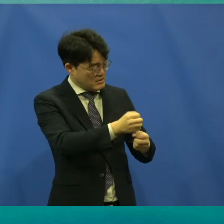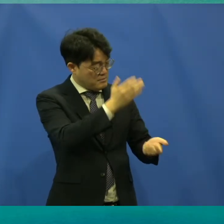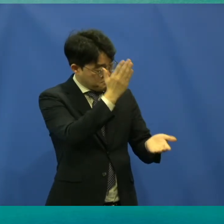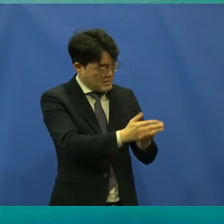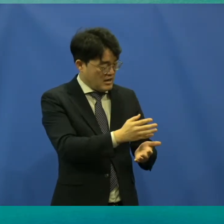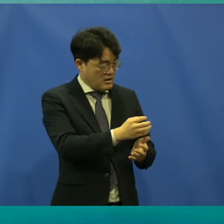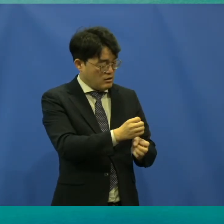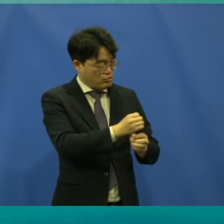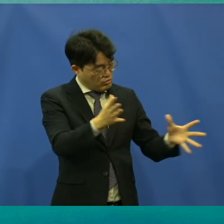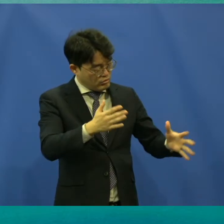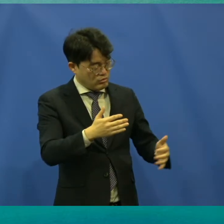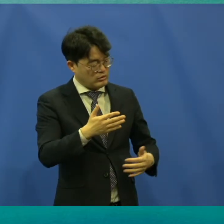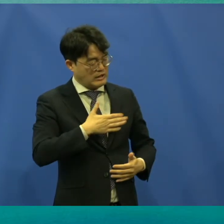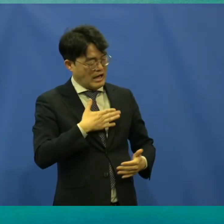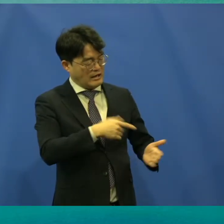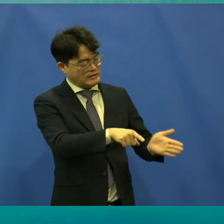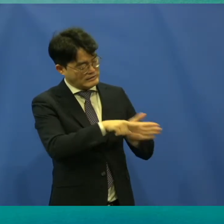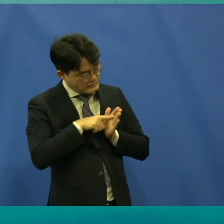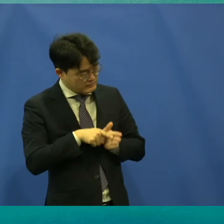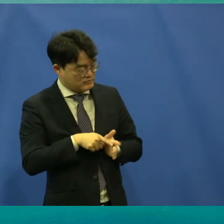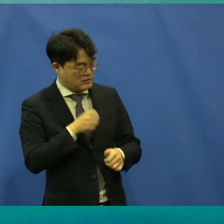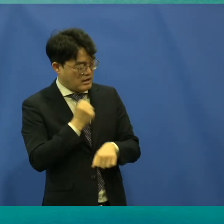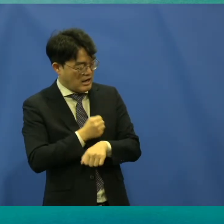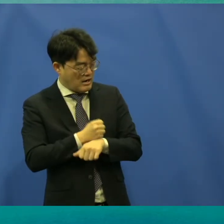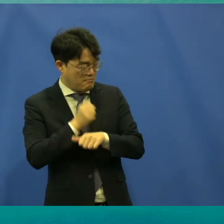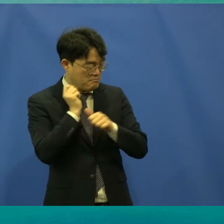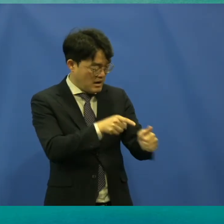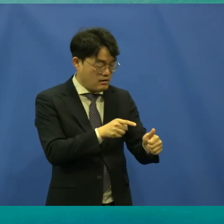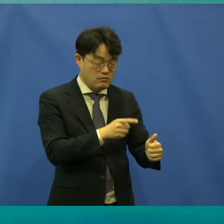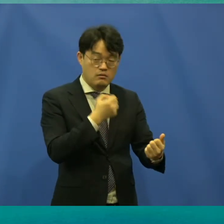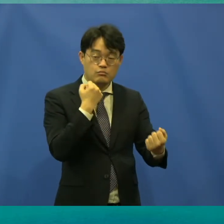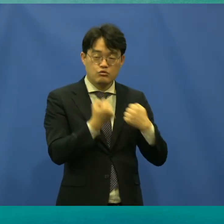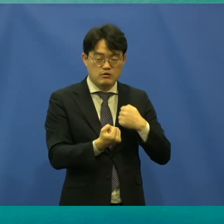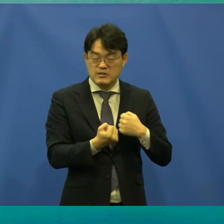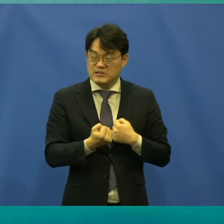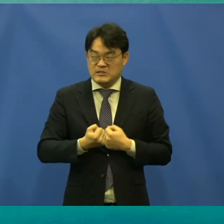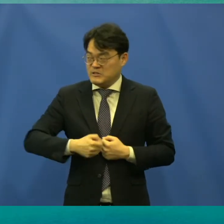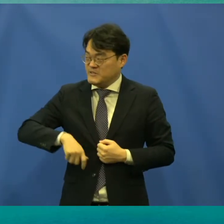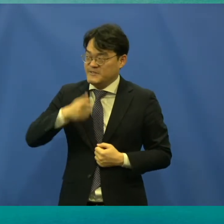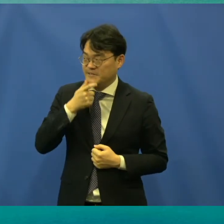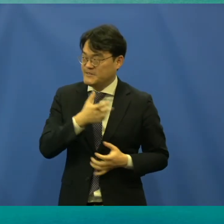겁니다. 계속 흔드는 겁니다. 포기 안 하니까 더 흔드는 거죠.